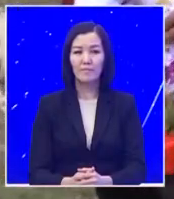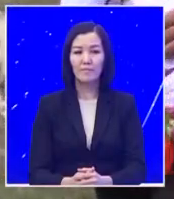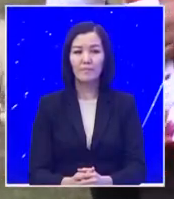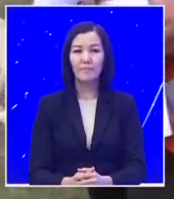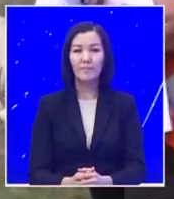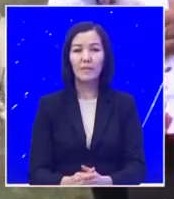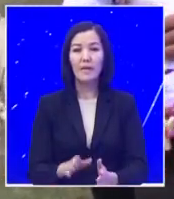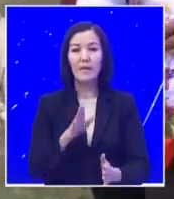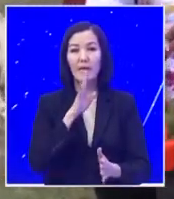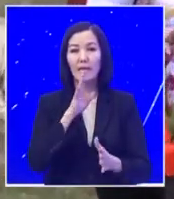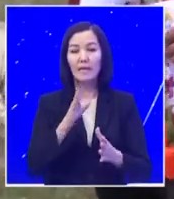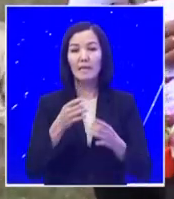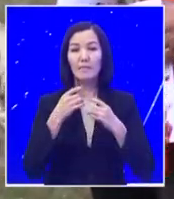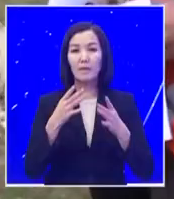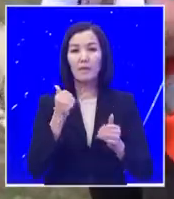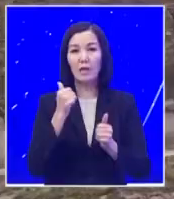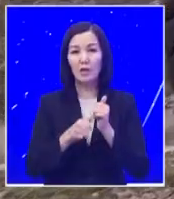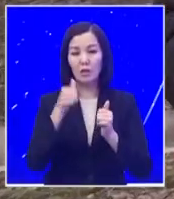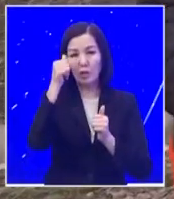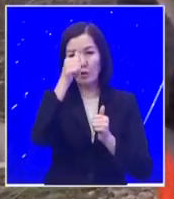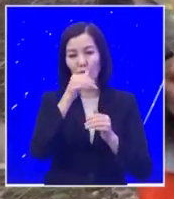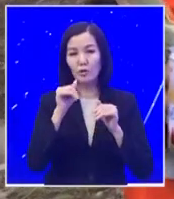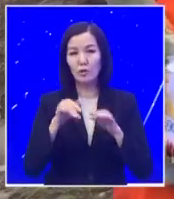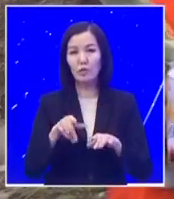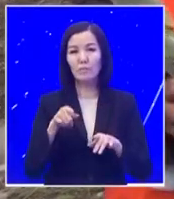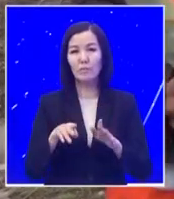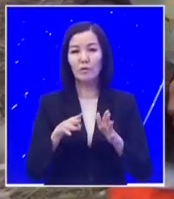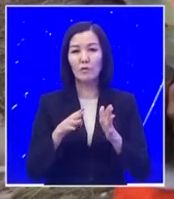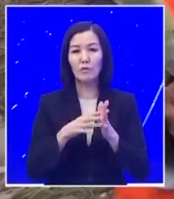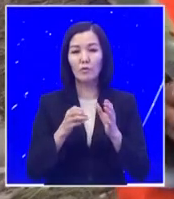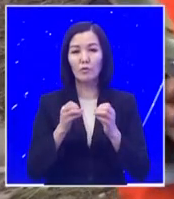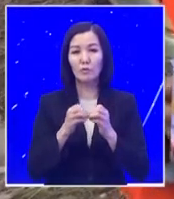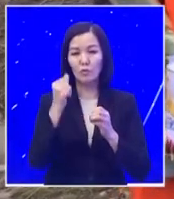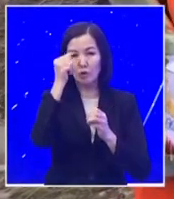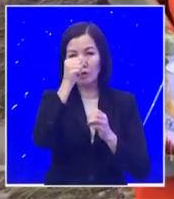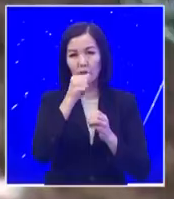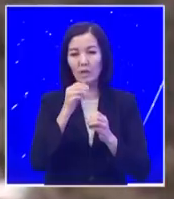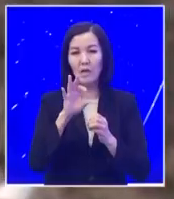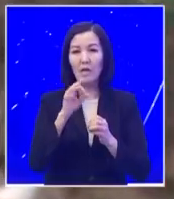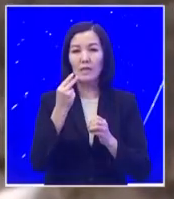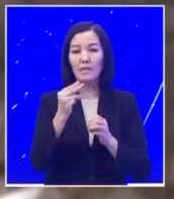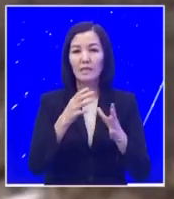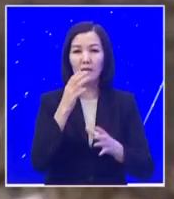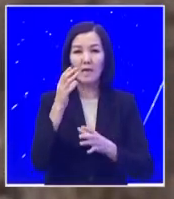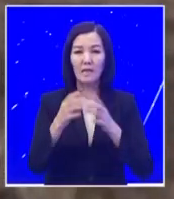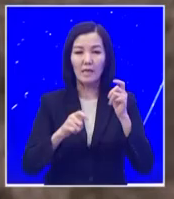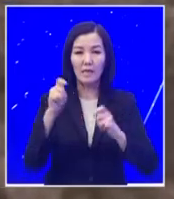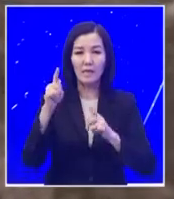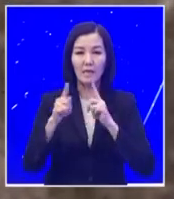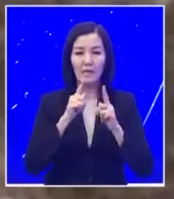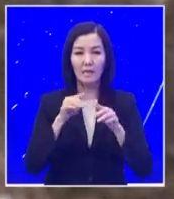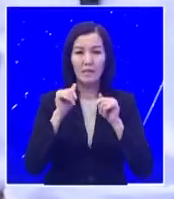Айта кетейік, әйелдер күнін жыл сайын мерекелеу туралы шешім 1913 жылы Копенгагенде социалист әйелдердің халықаралық конгресінде